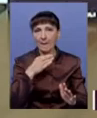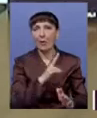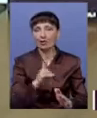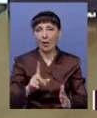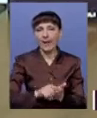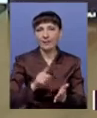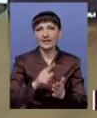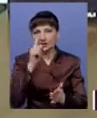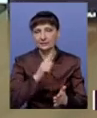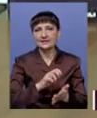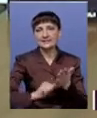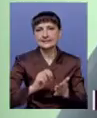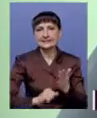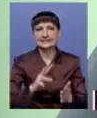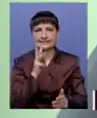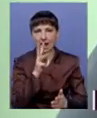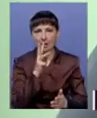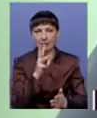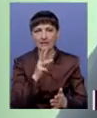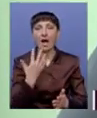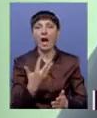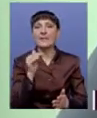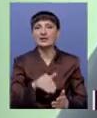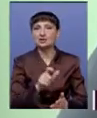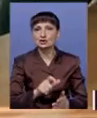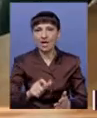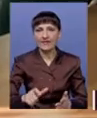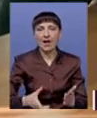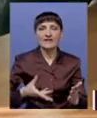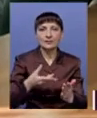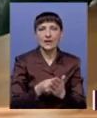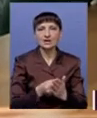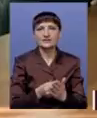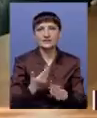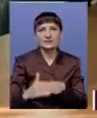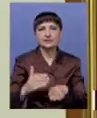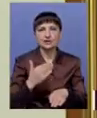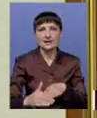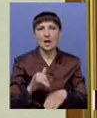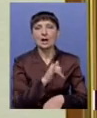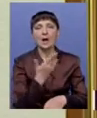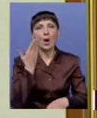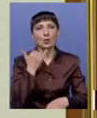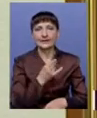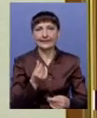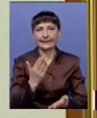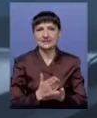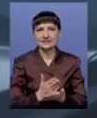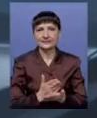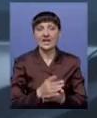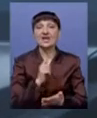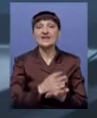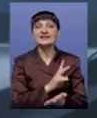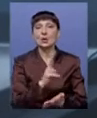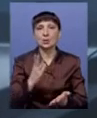ежемесячно алименты удерживают заработные платы, а вот 5 тысяч человек выплачивают их траншами, когда у них появляются деньги. Есть и те,